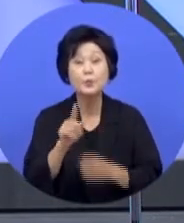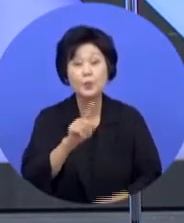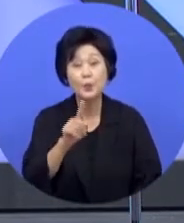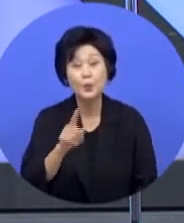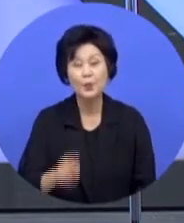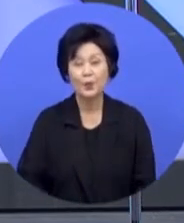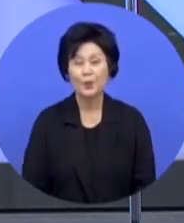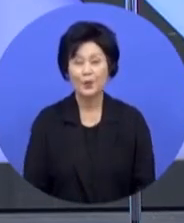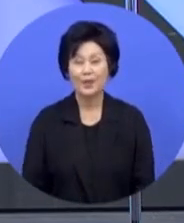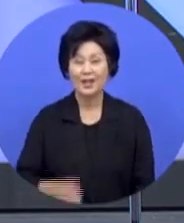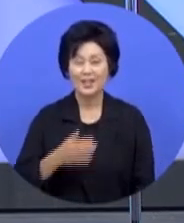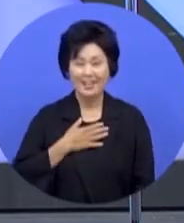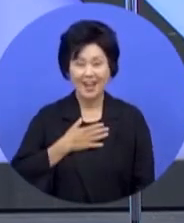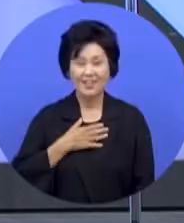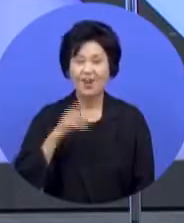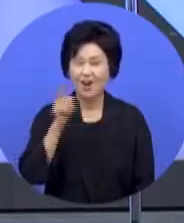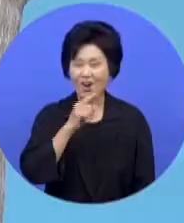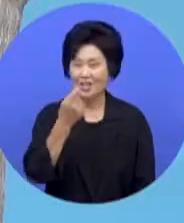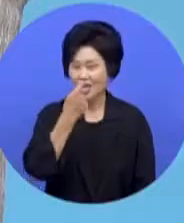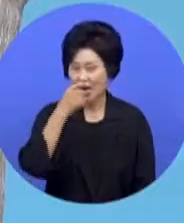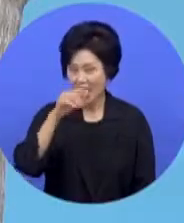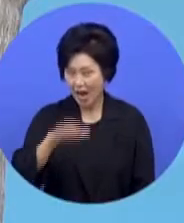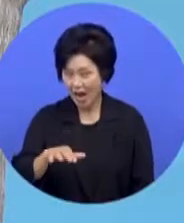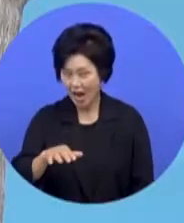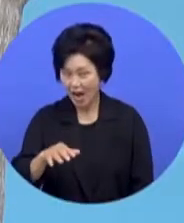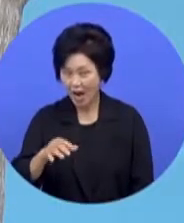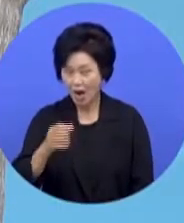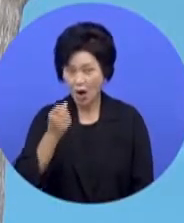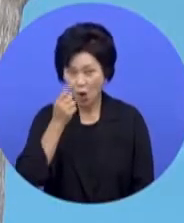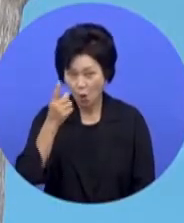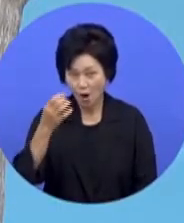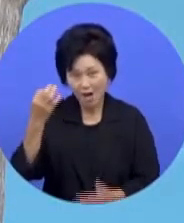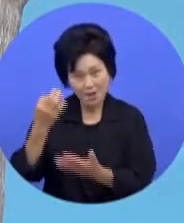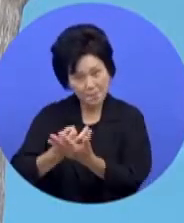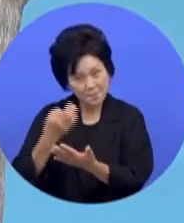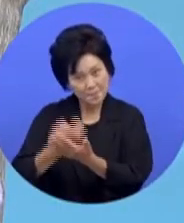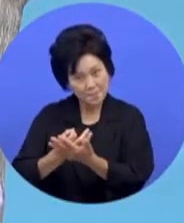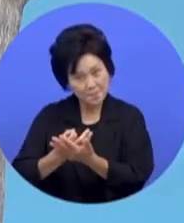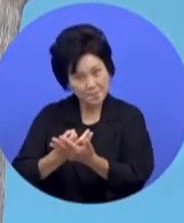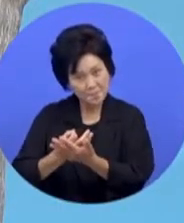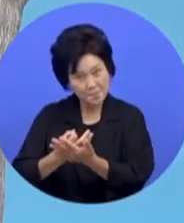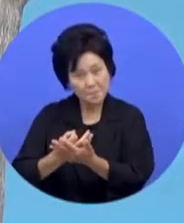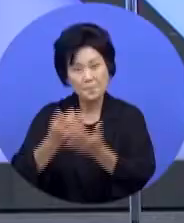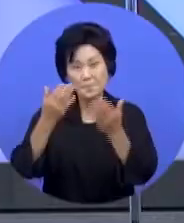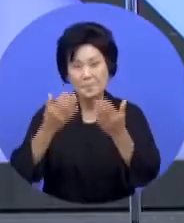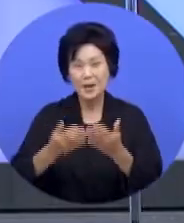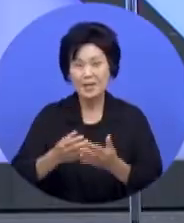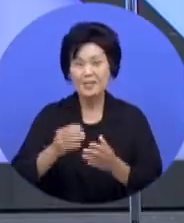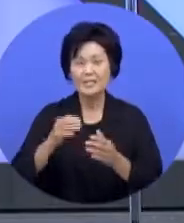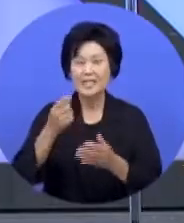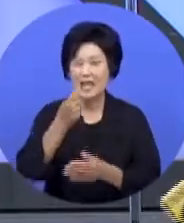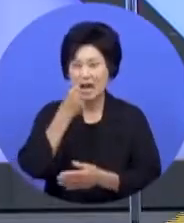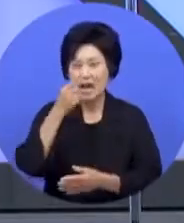모 어학원 월급 원장으로 있었습니다. 아 그러셨어요? 네, 아, 예. 네 저희 돈도 교장, 많이 보셨겠다.